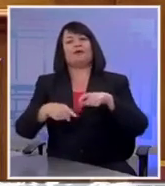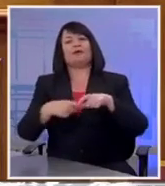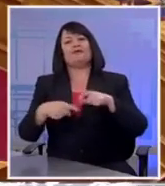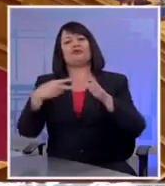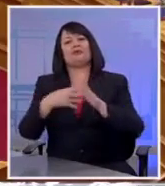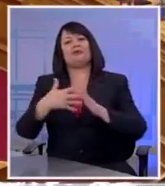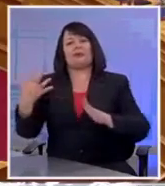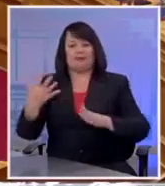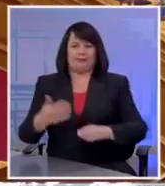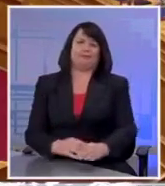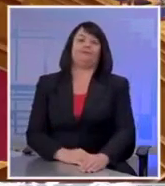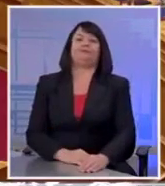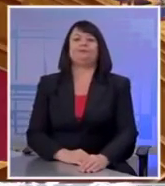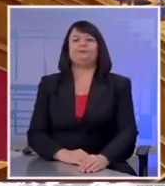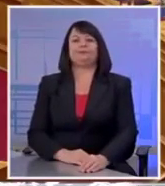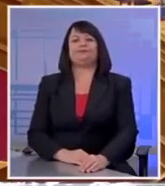18/12/15.